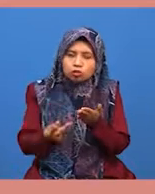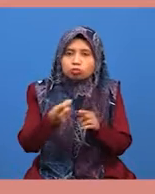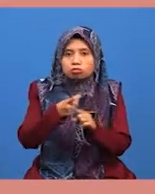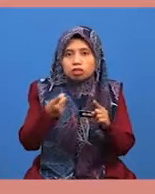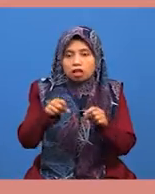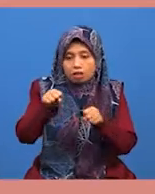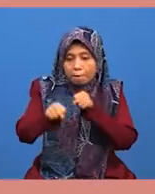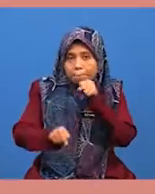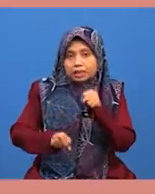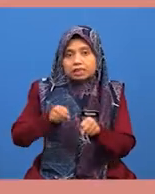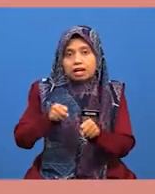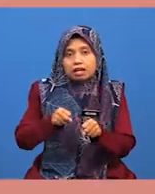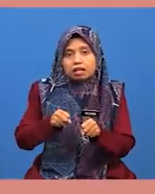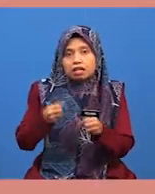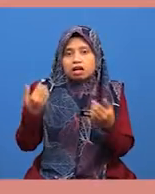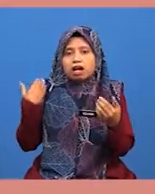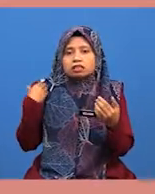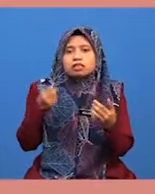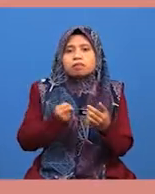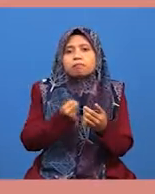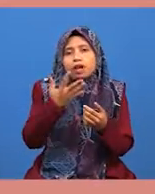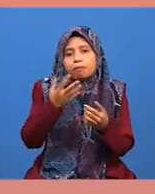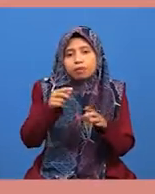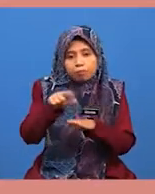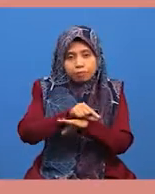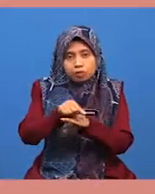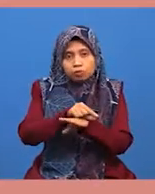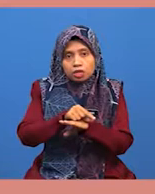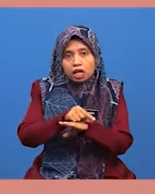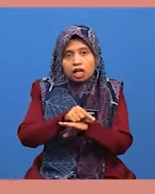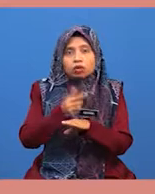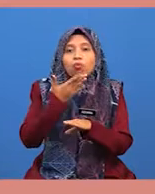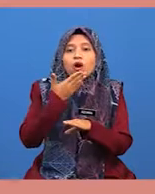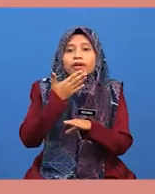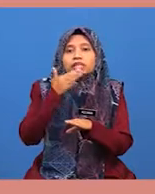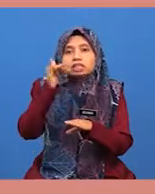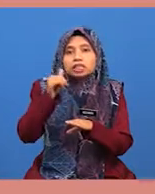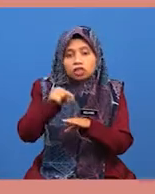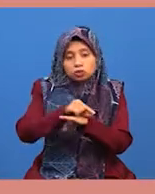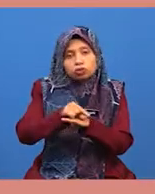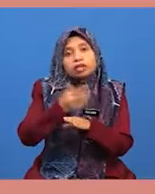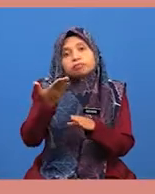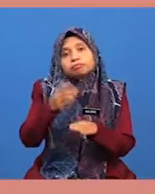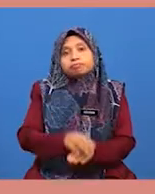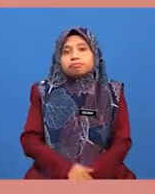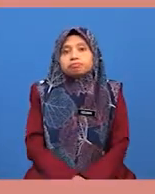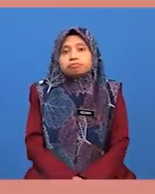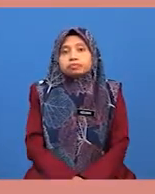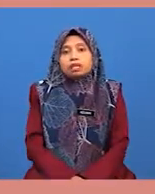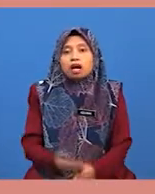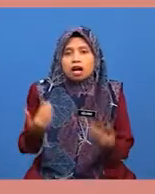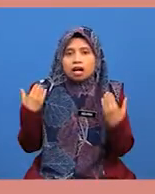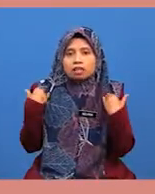basikal. Ada berapakah penggunaan warna yang berbeza dalam tulisan tersebut?